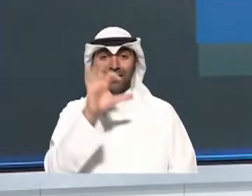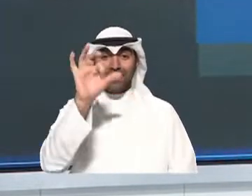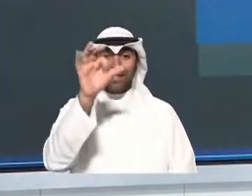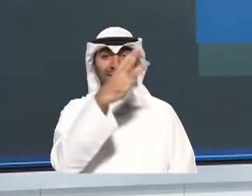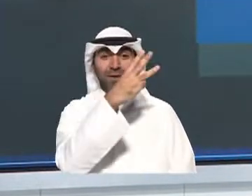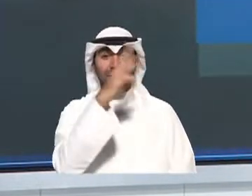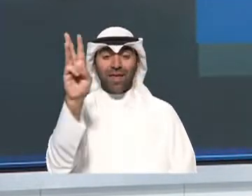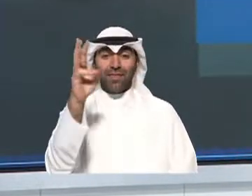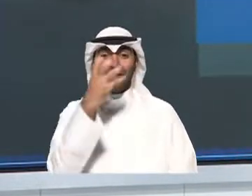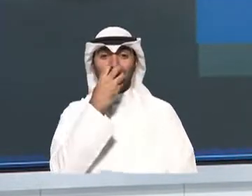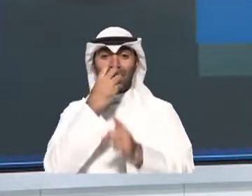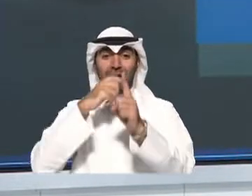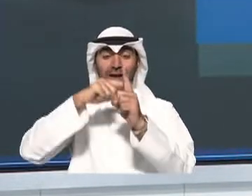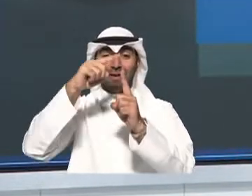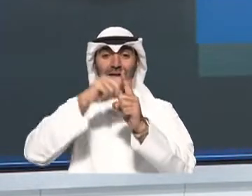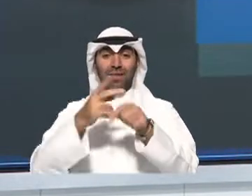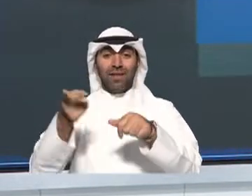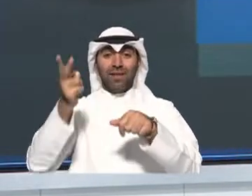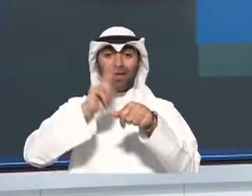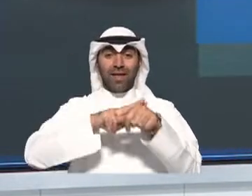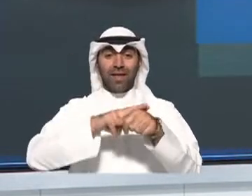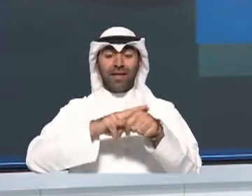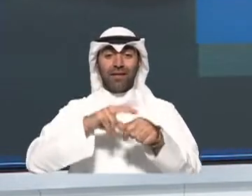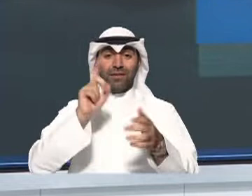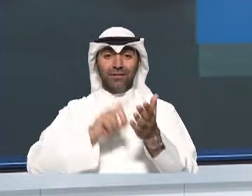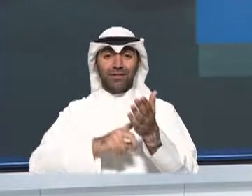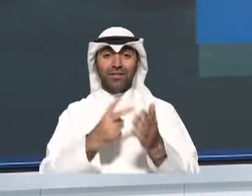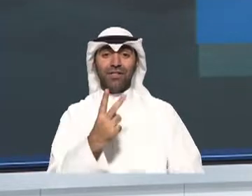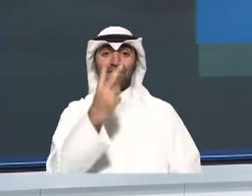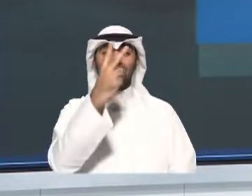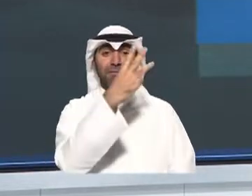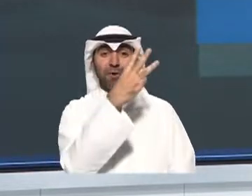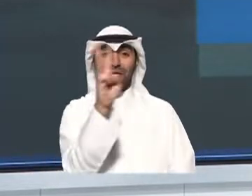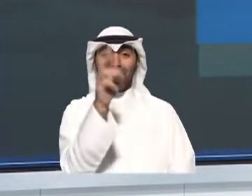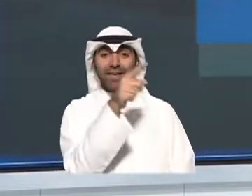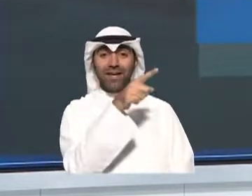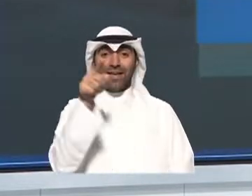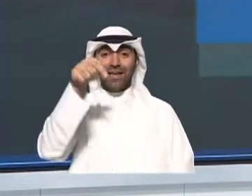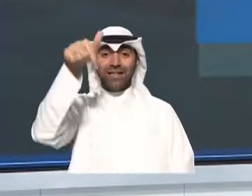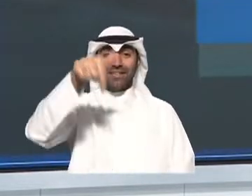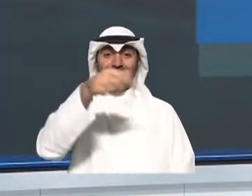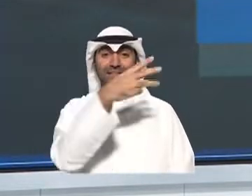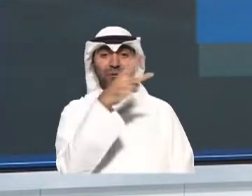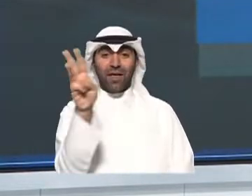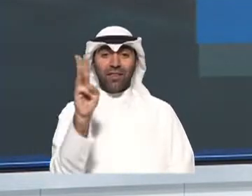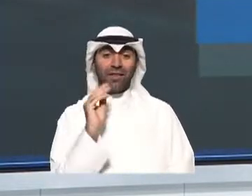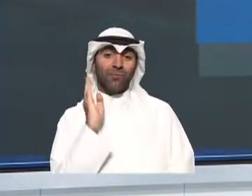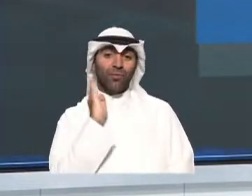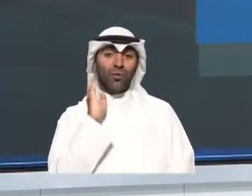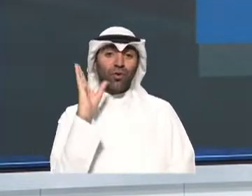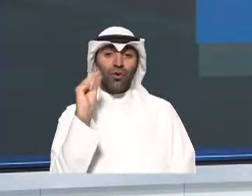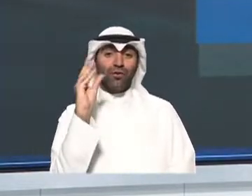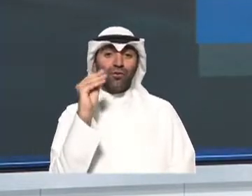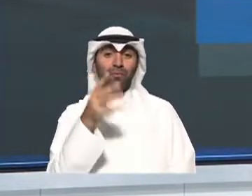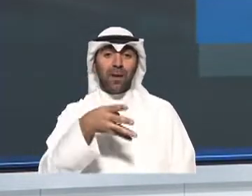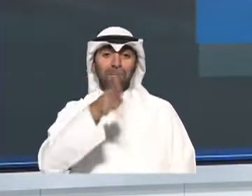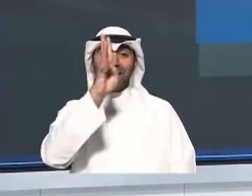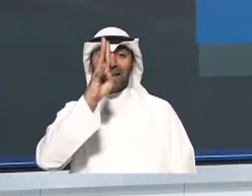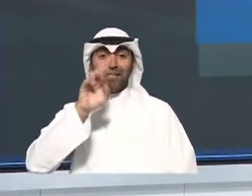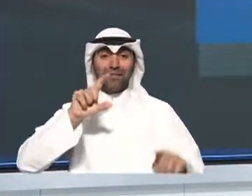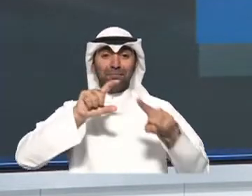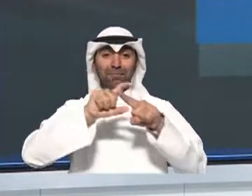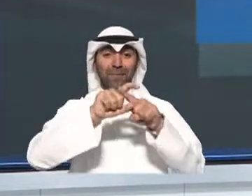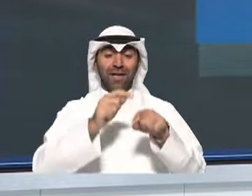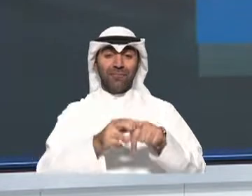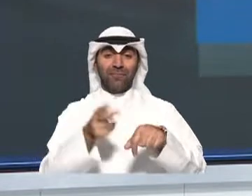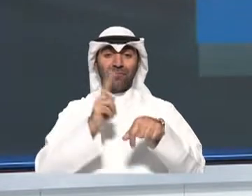درجة مئوية، لكن الحرارة المحسوسة حول 37 إلى 36 درجة مئوية. الرطوبة النسبية 14%. الرؤية